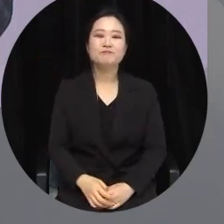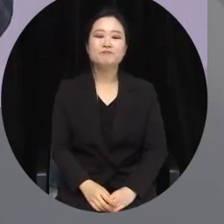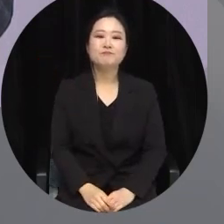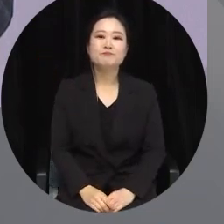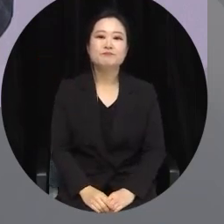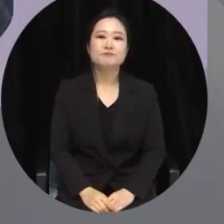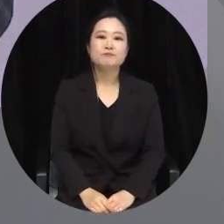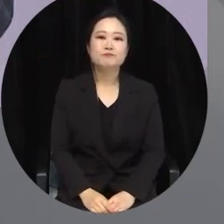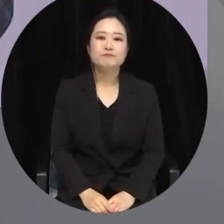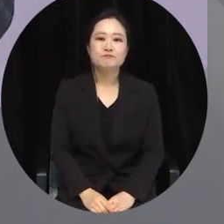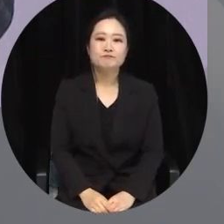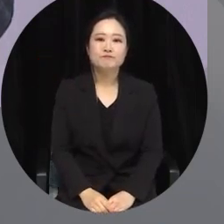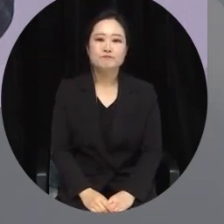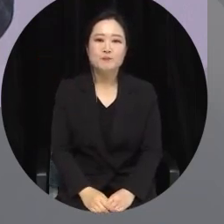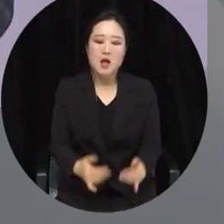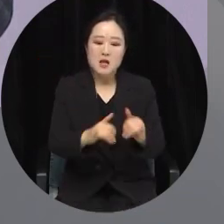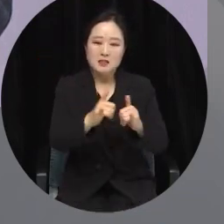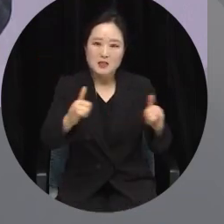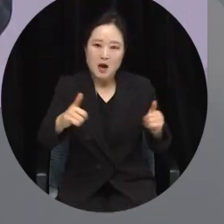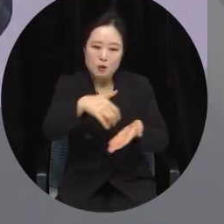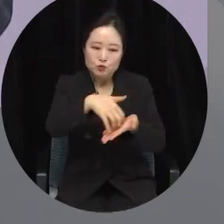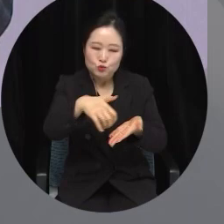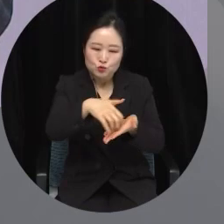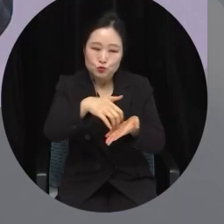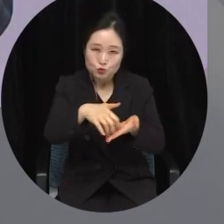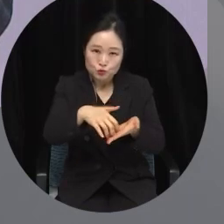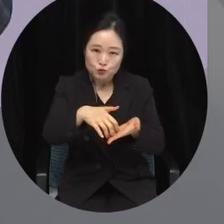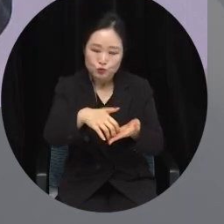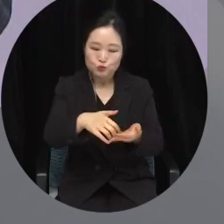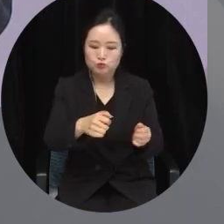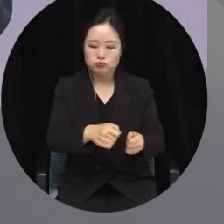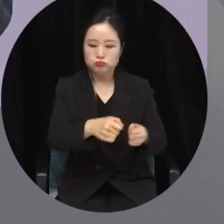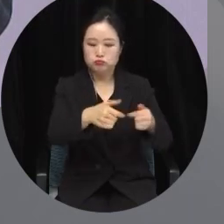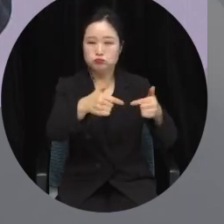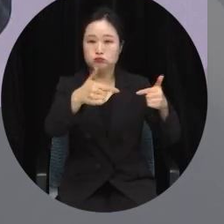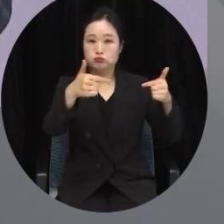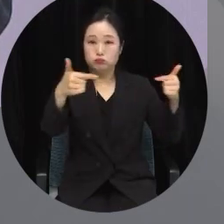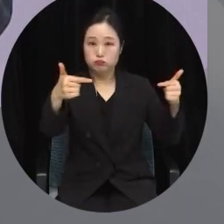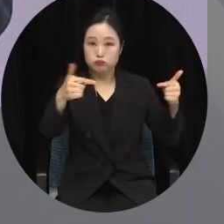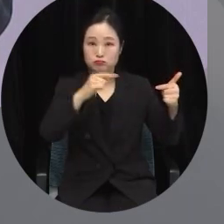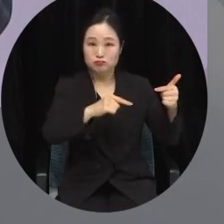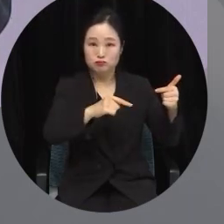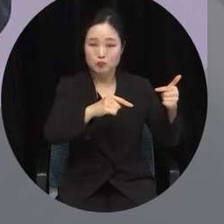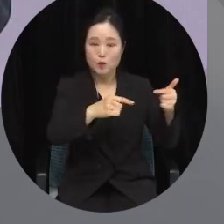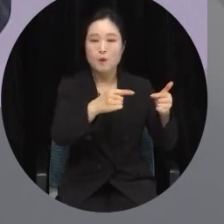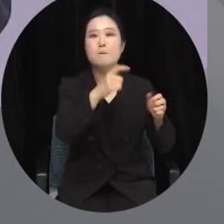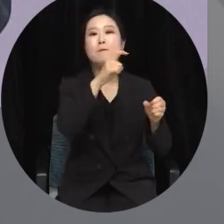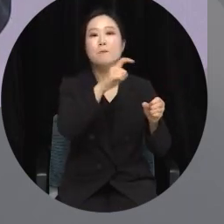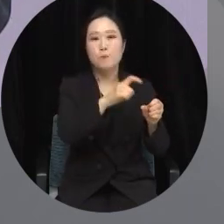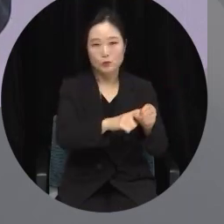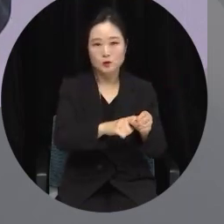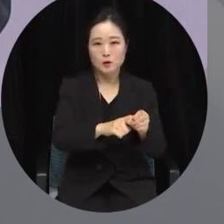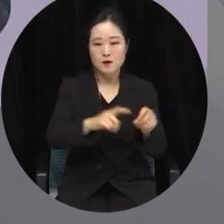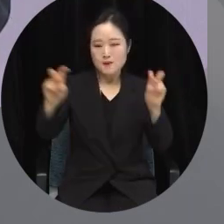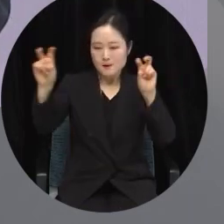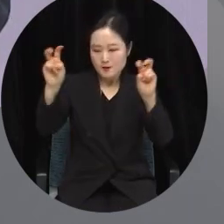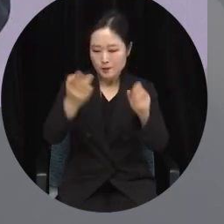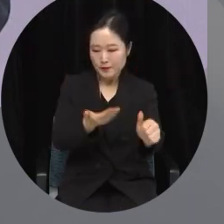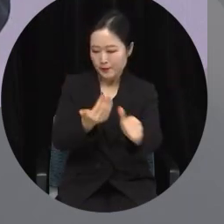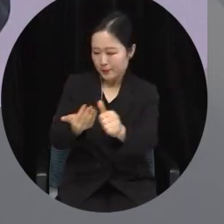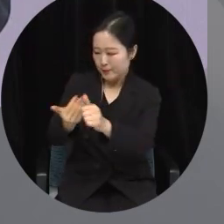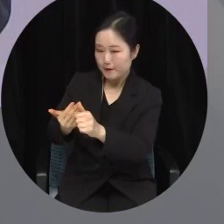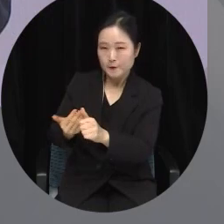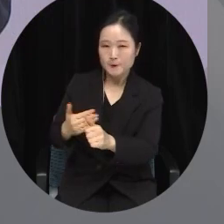말씀드린 유동인구가 늘어나는 더더구나 제가 반드시 기업을 유치하겠다 기업을 유치하면 바로 넣어달라 제가